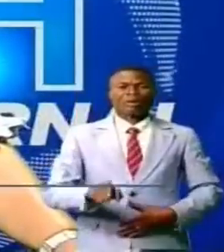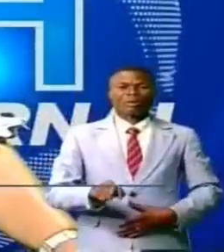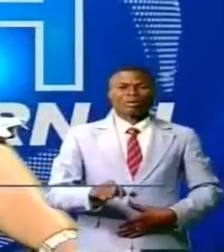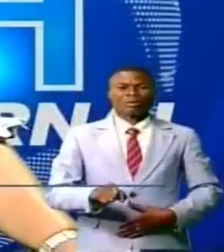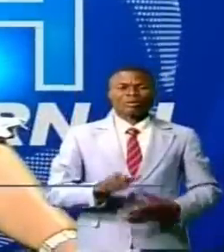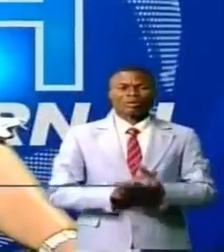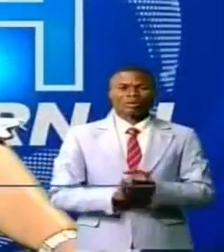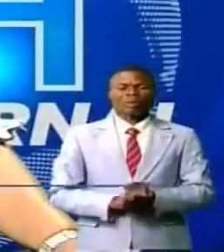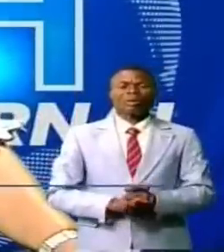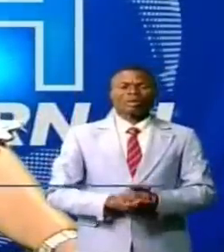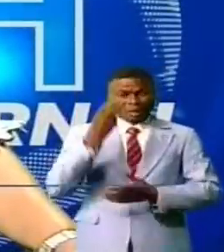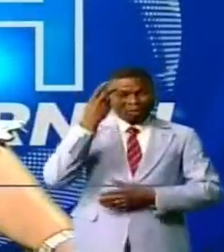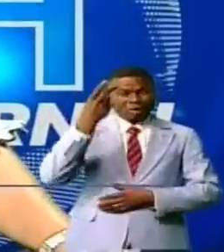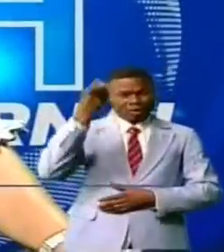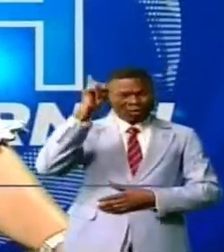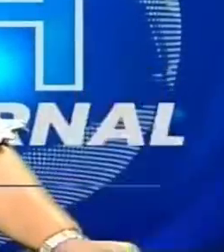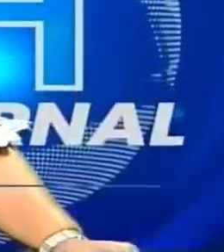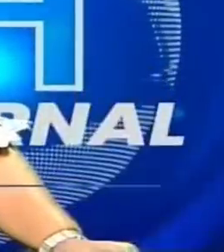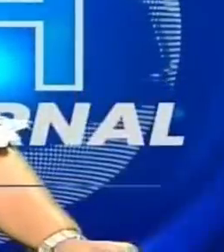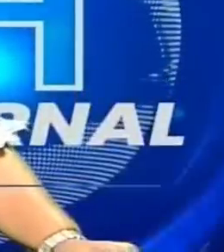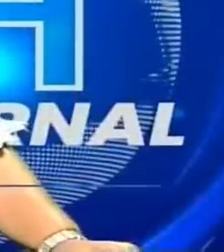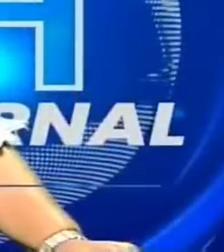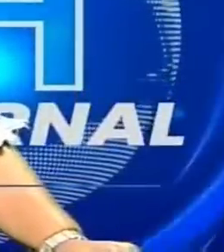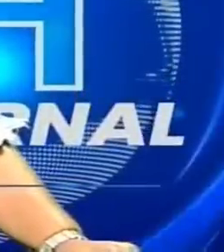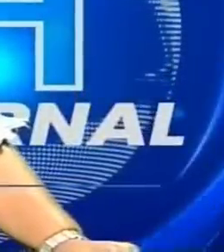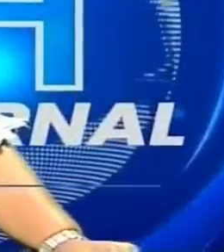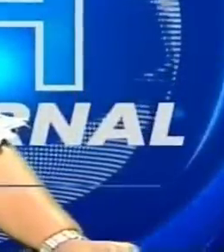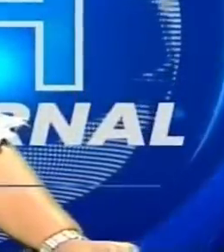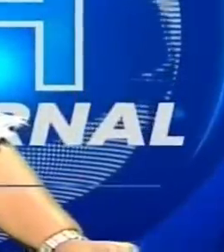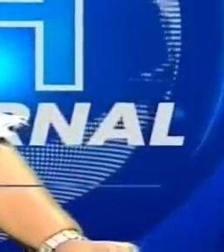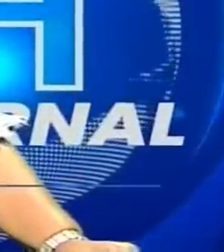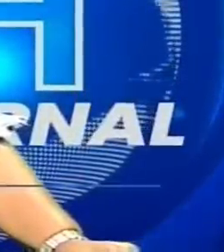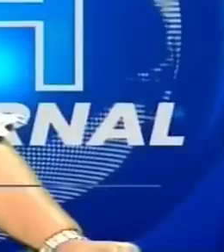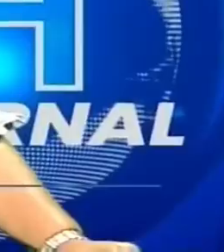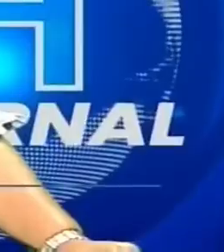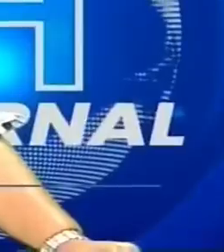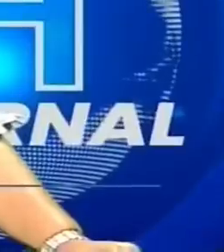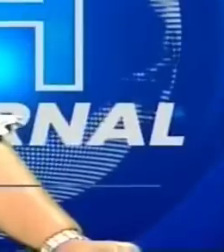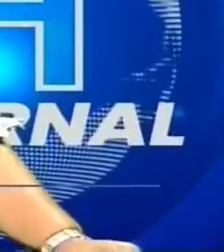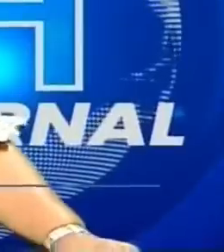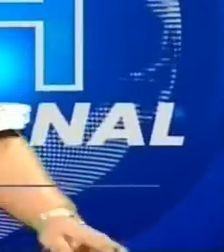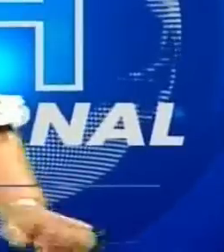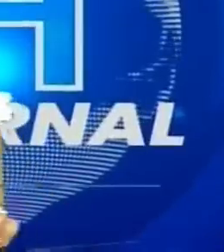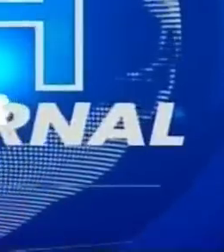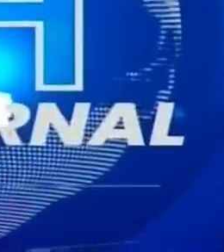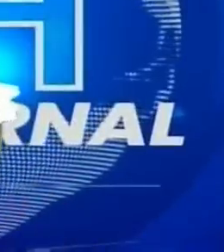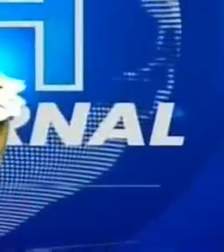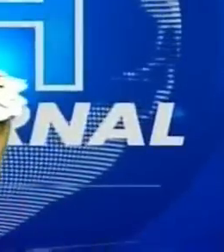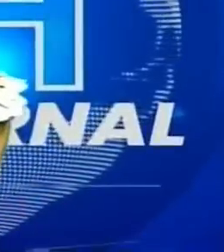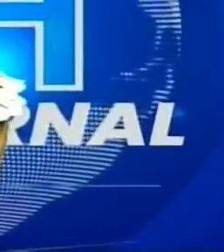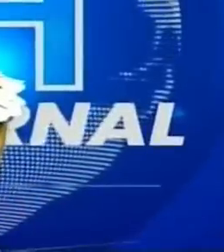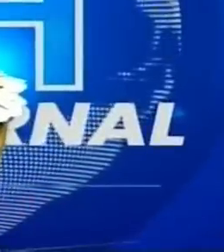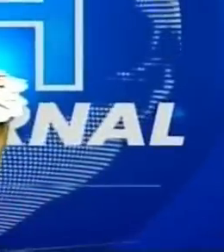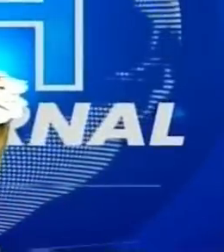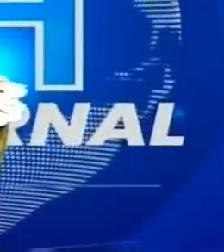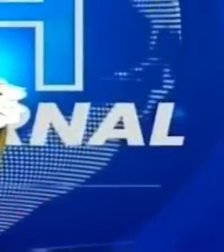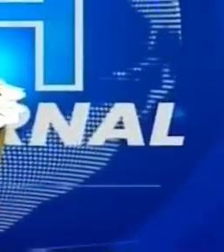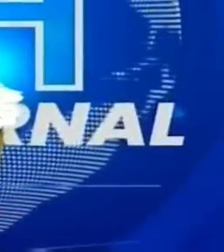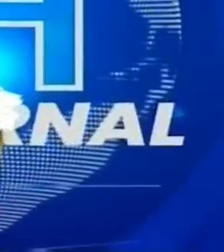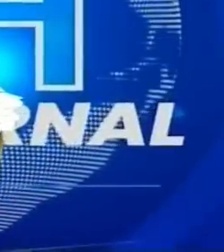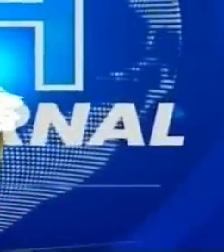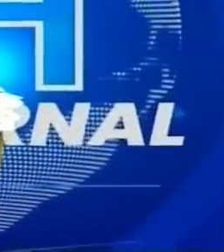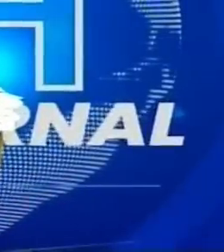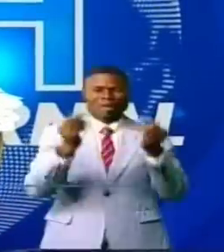Tshisekedi Tshilombo, qui vise à restaurer la paix. Les diplomates européens l'ont déclaré au cours d'une séance de travail ce matin avec